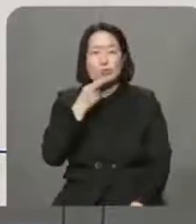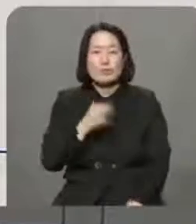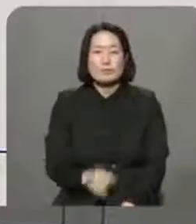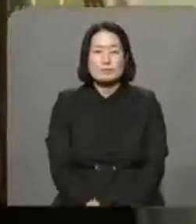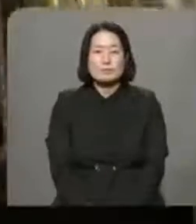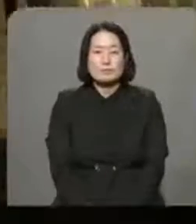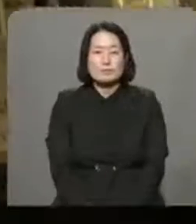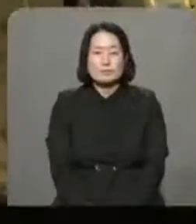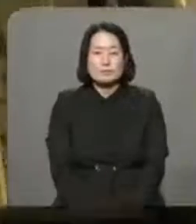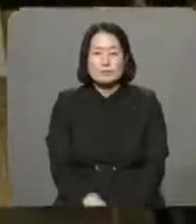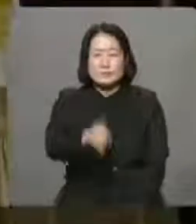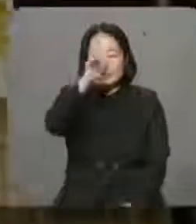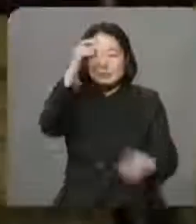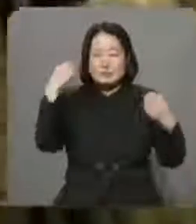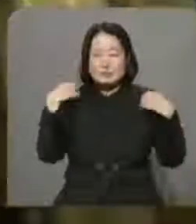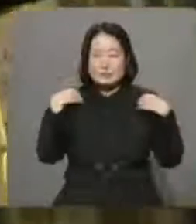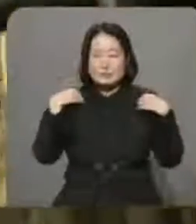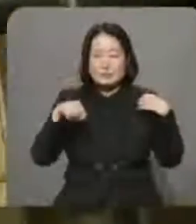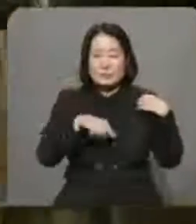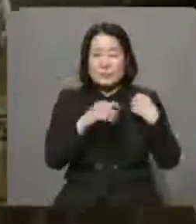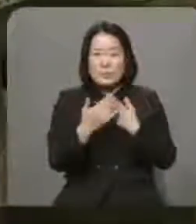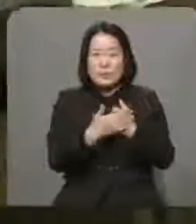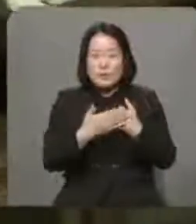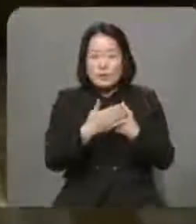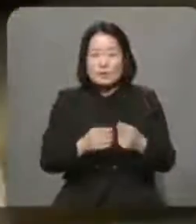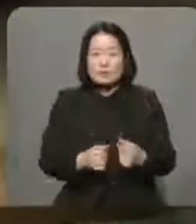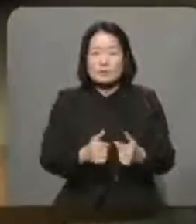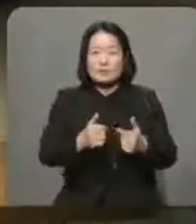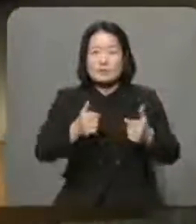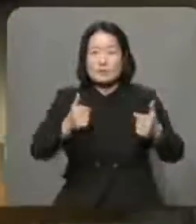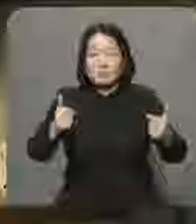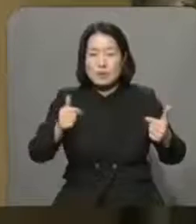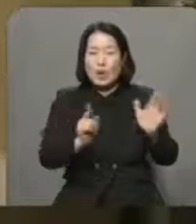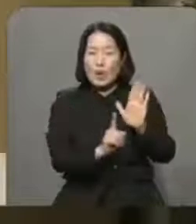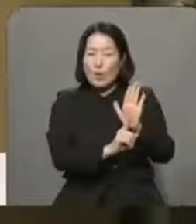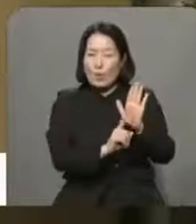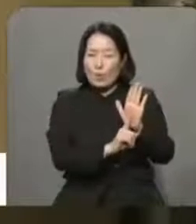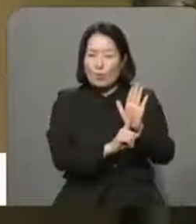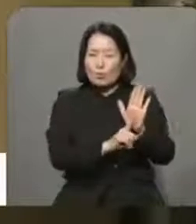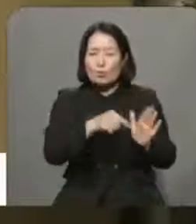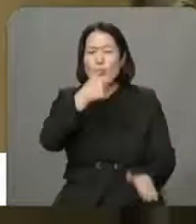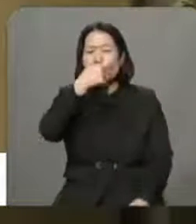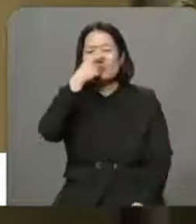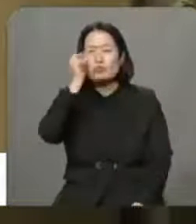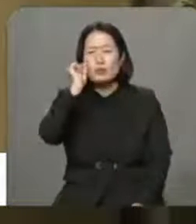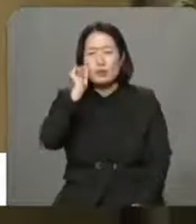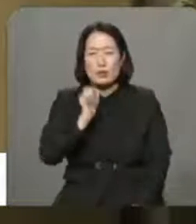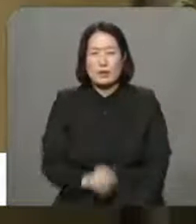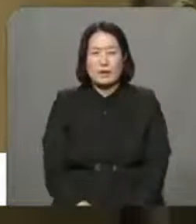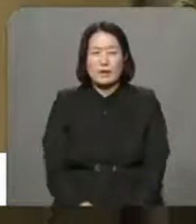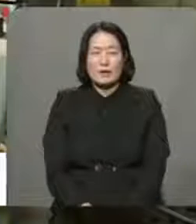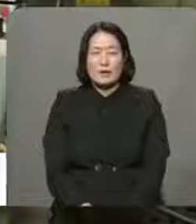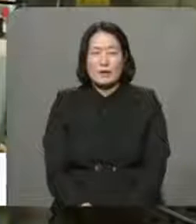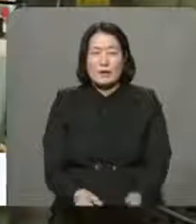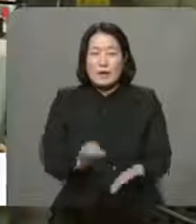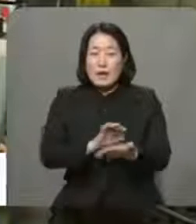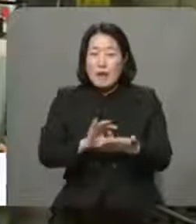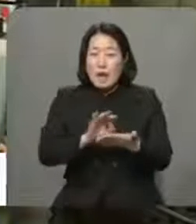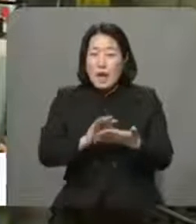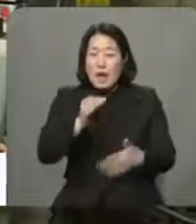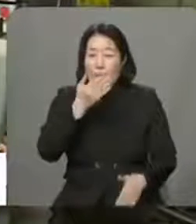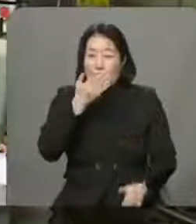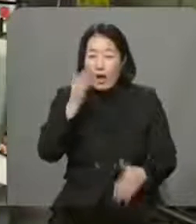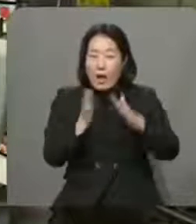없습니다 정보도 공유누리 서비스 활성화 노력이 부족하다는 지적이 많습니다 이용